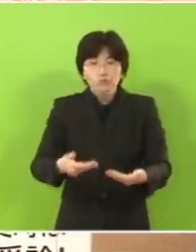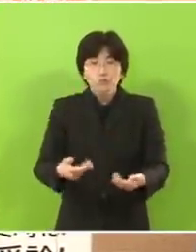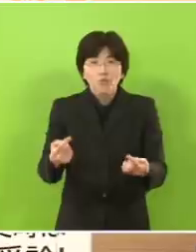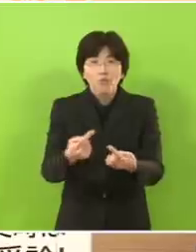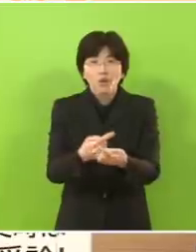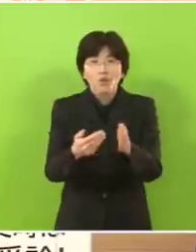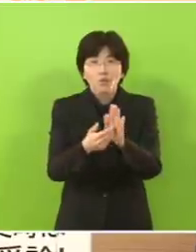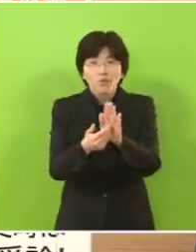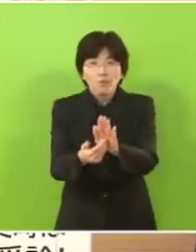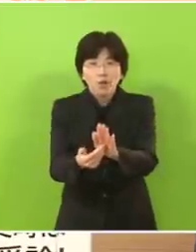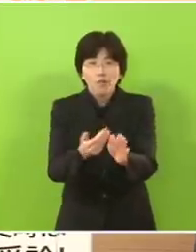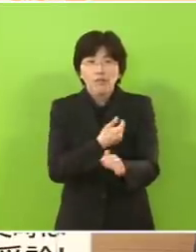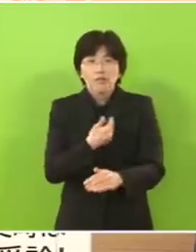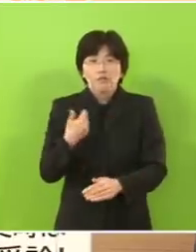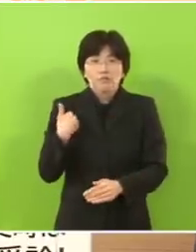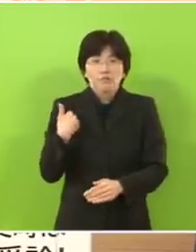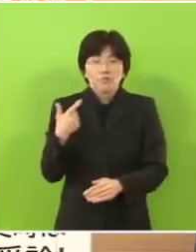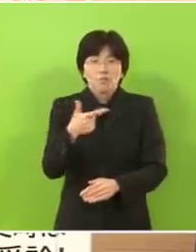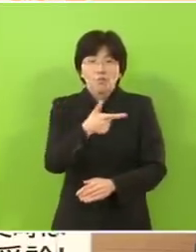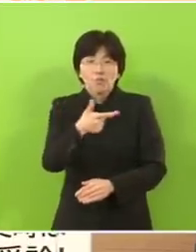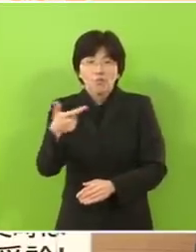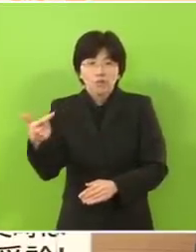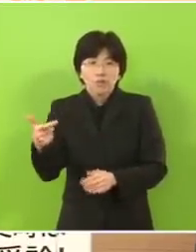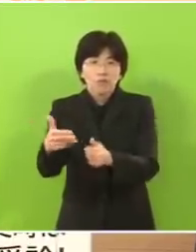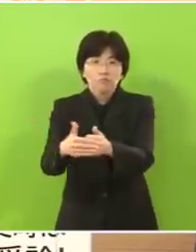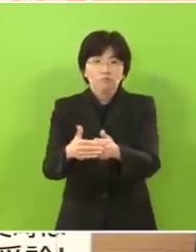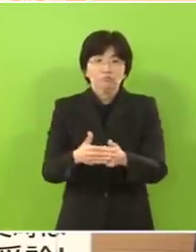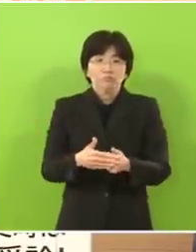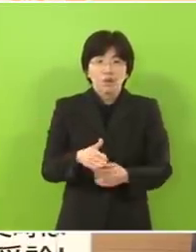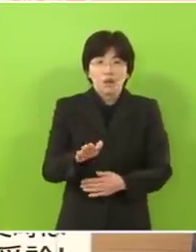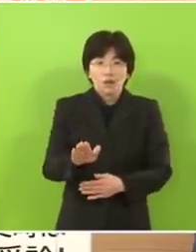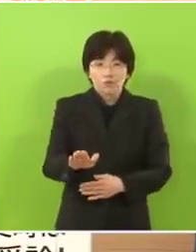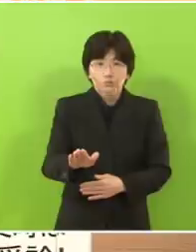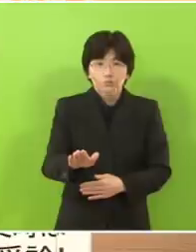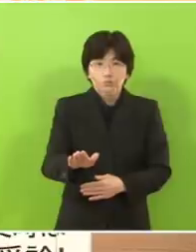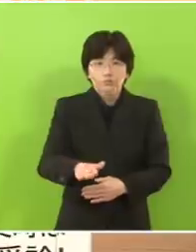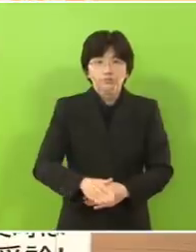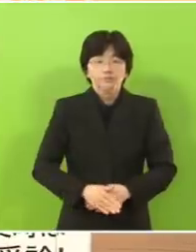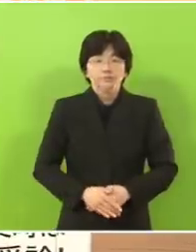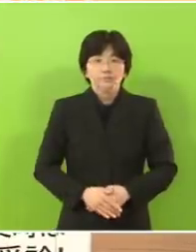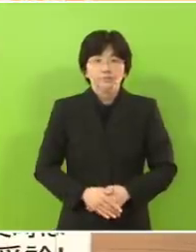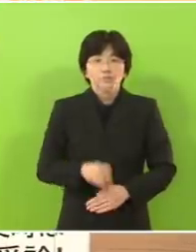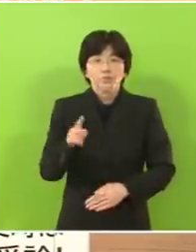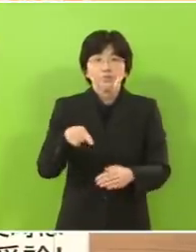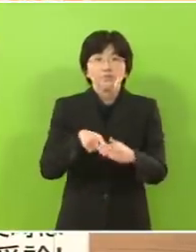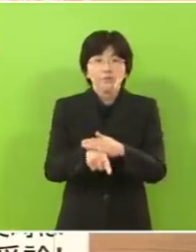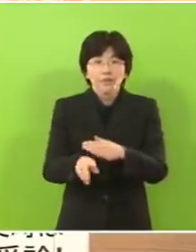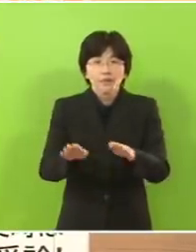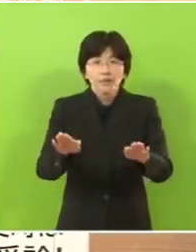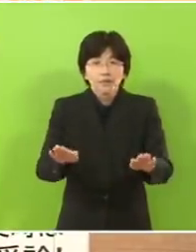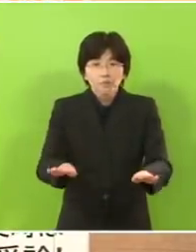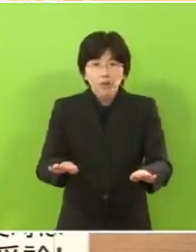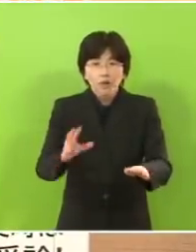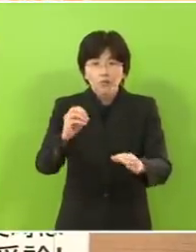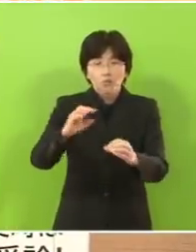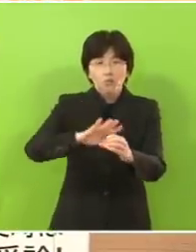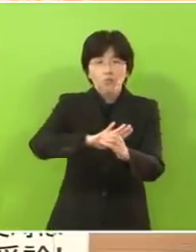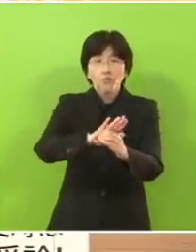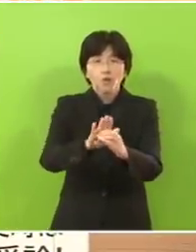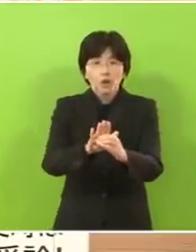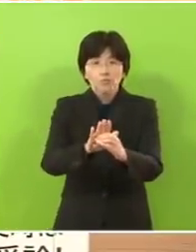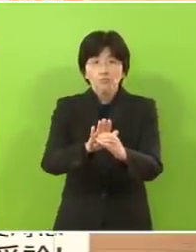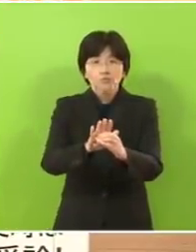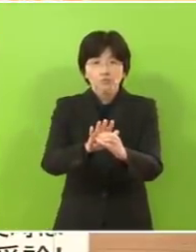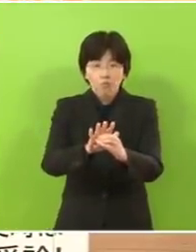抑える大きな役割を担っていますその意味で現在のオミクロン株の